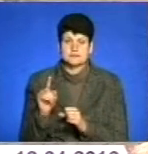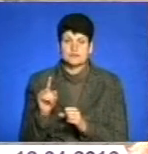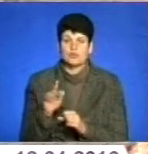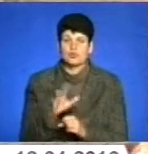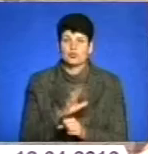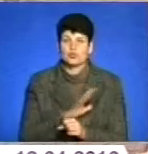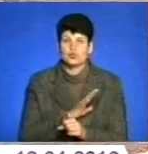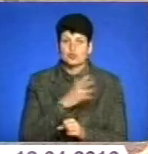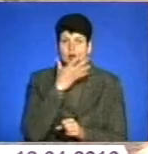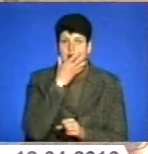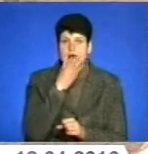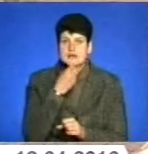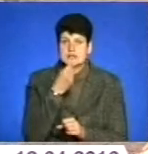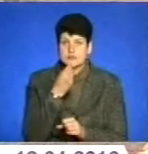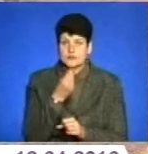було красиво.